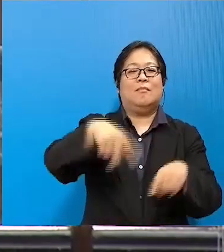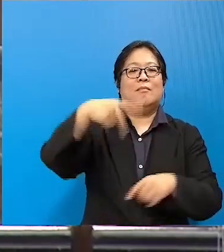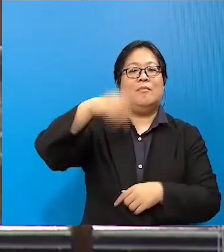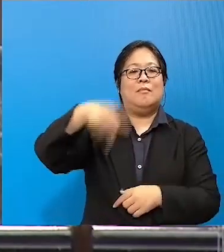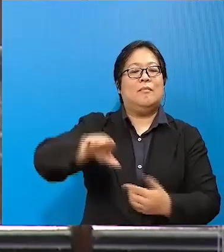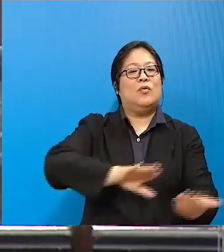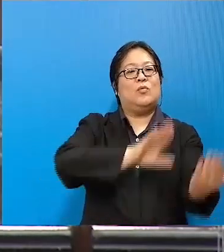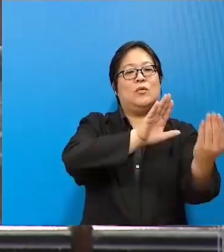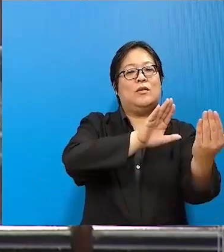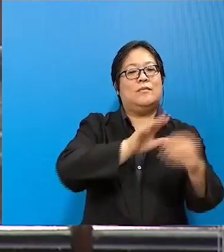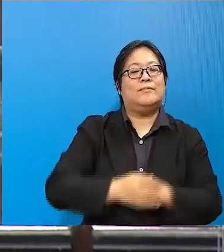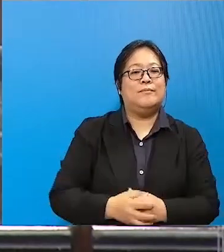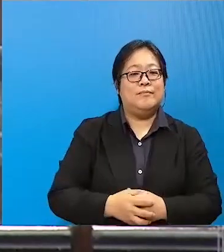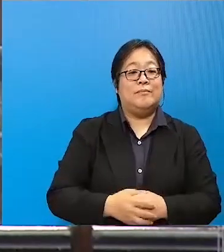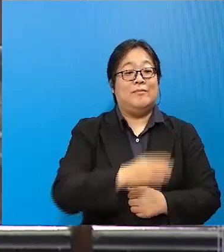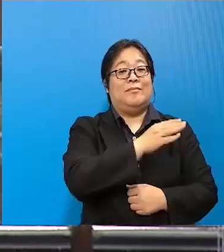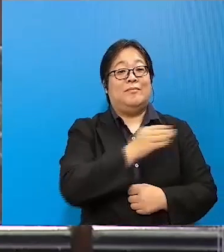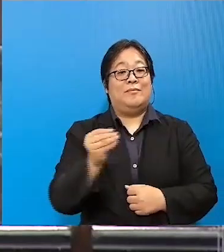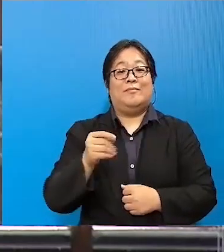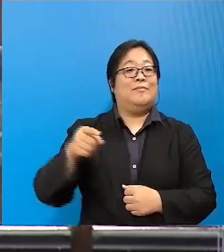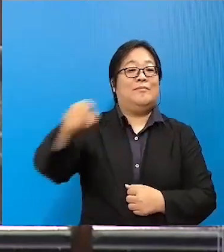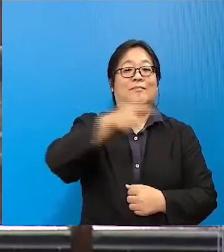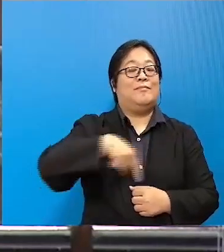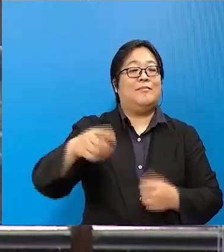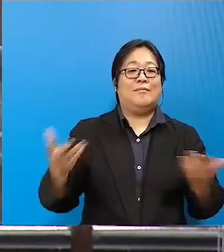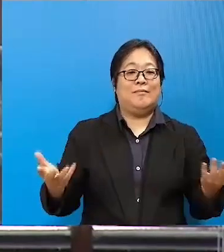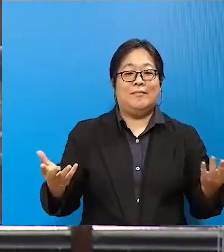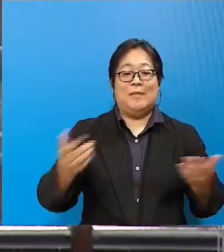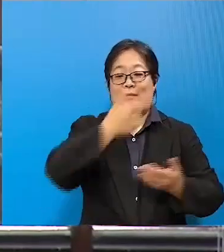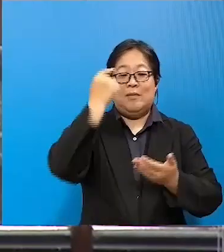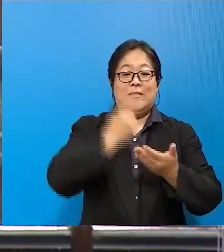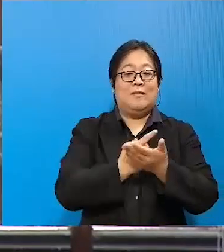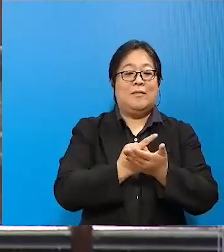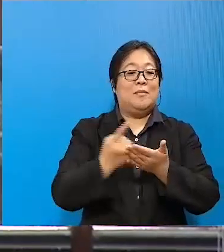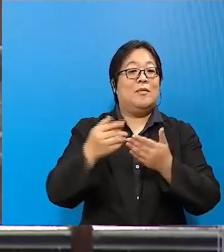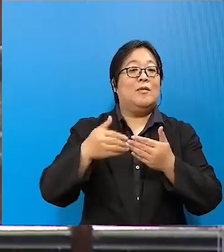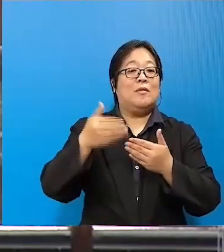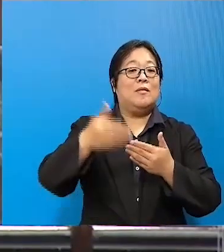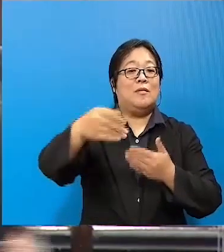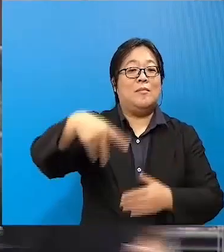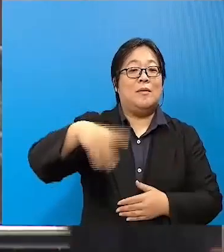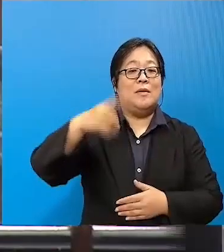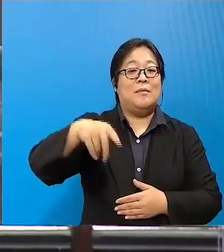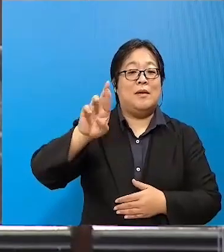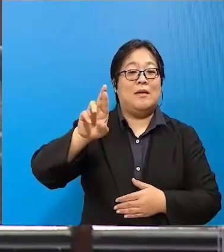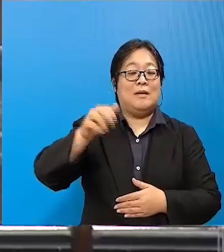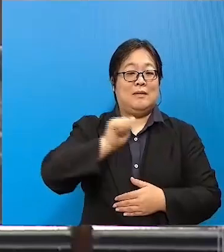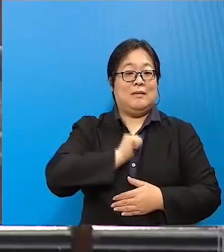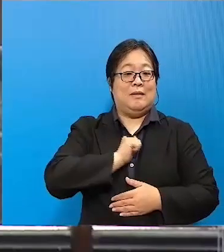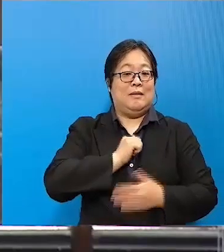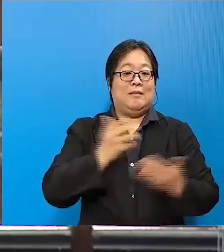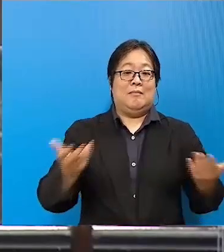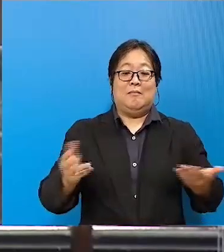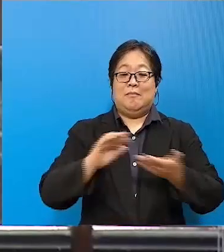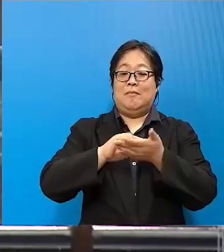bersemuka. Dan mereka tidak ada, kerana minggu yang lepas itu adalah PDPR sendiri.